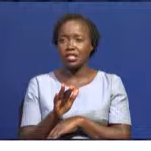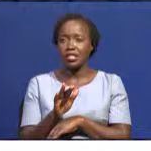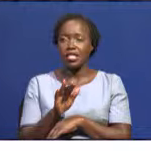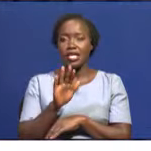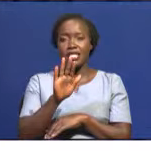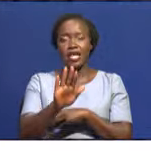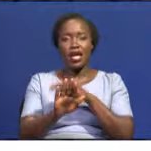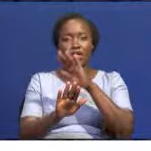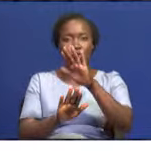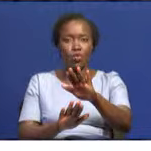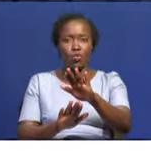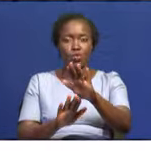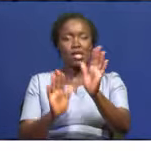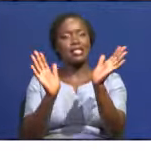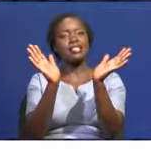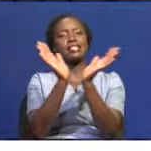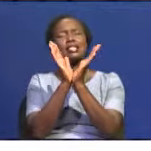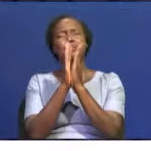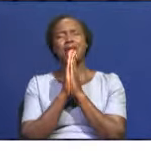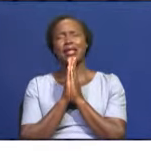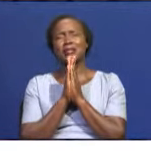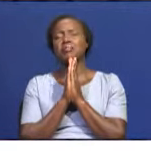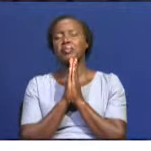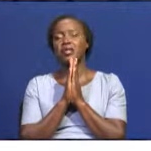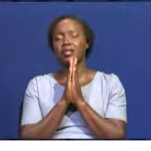Nyayo Stadium and prayed.